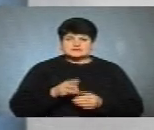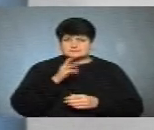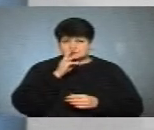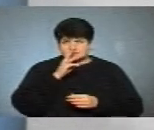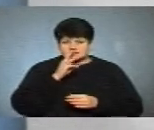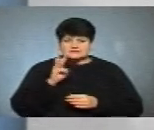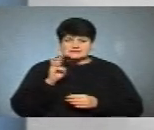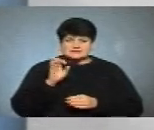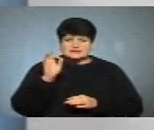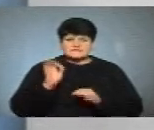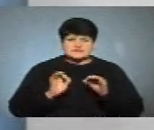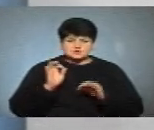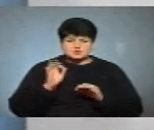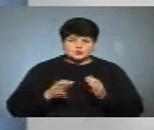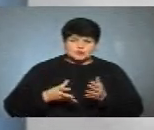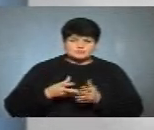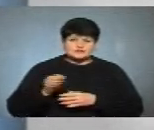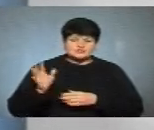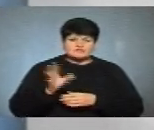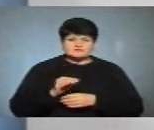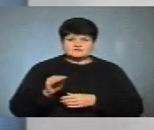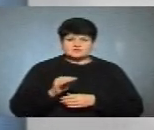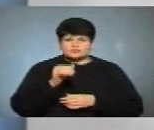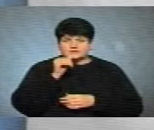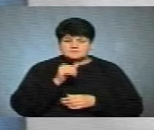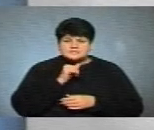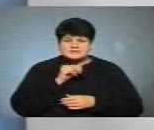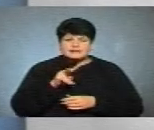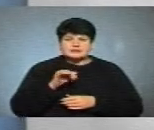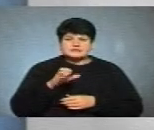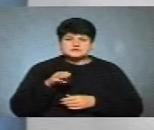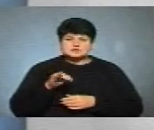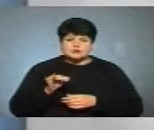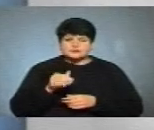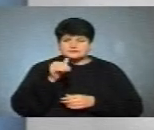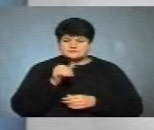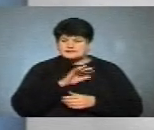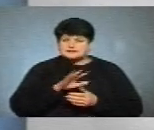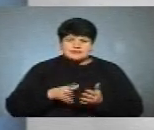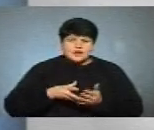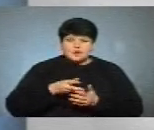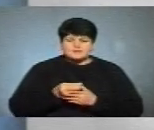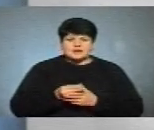плата 300% оплачена всім за жовтень місяць. За листопадовий місяць не оплачена